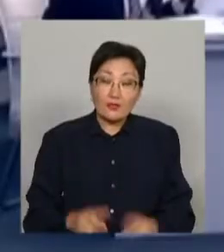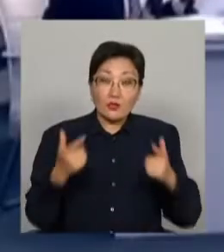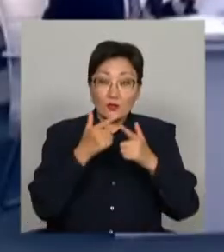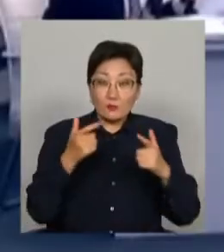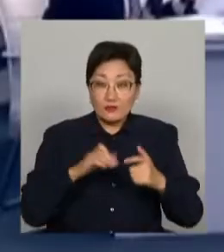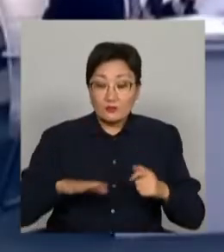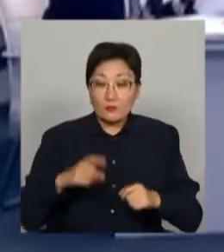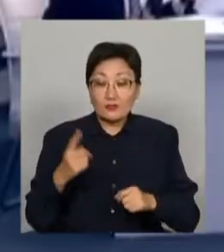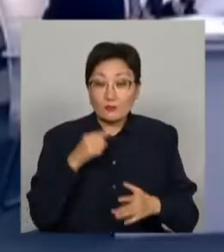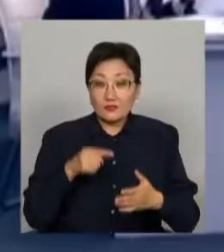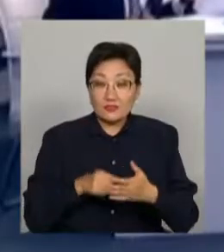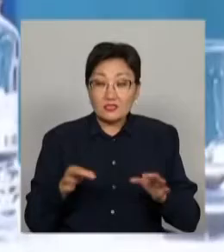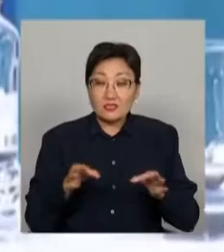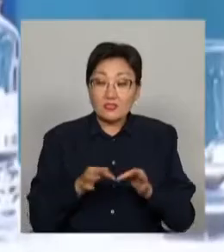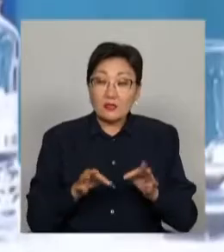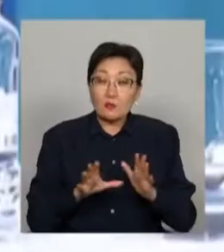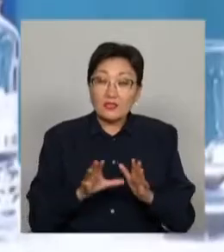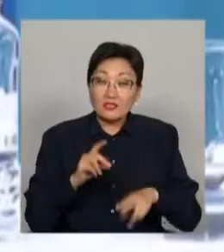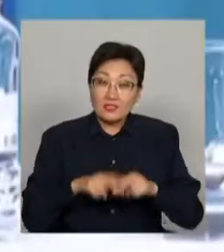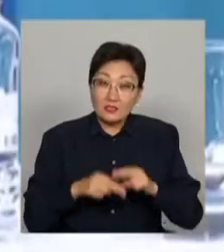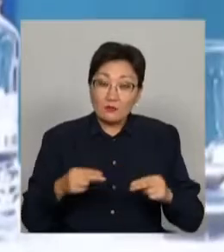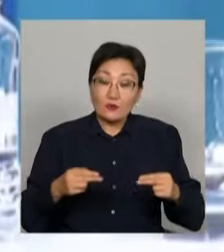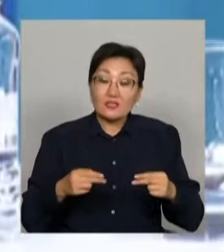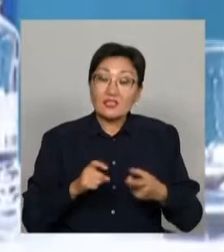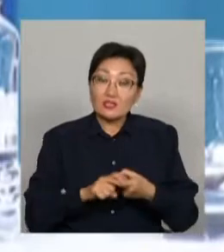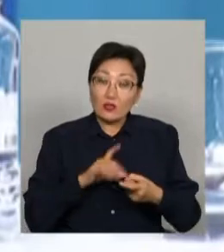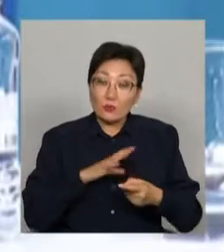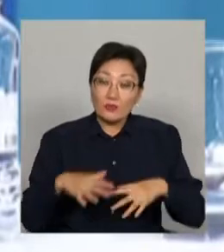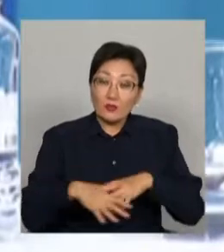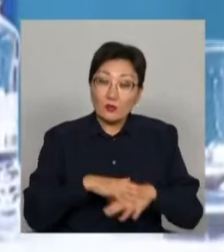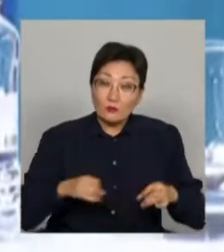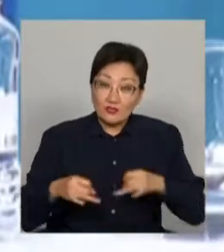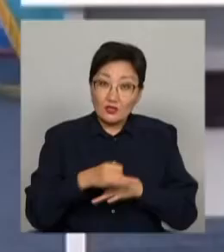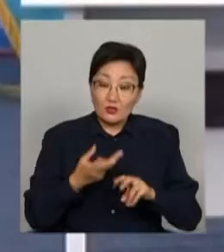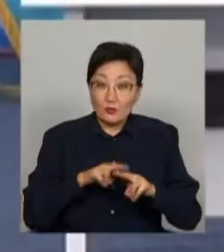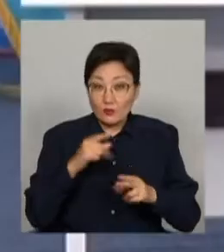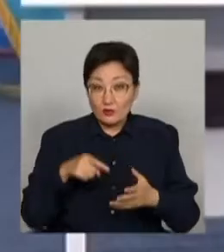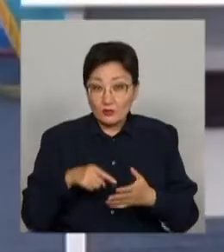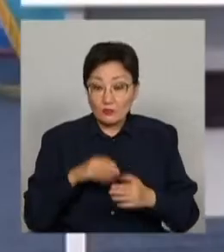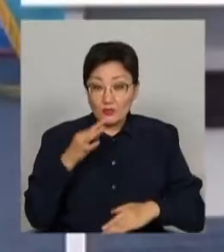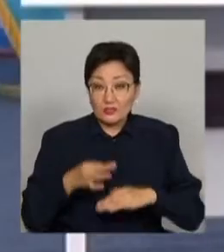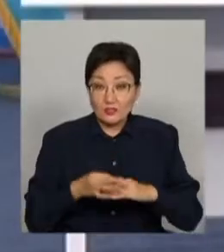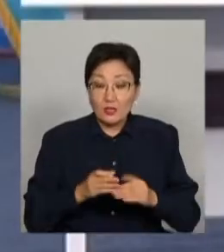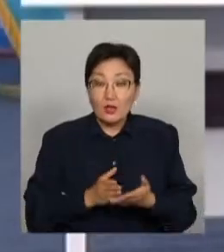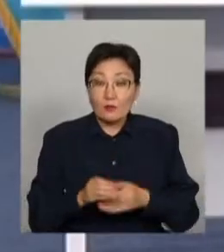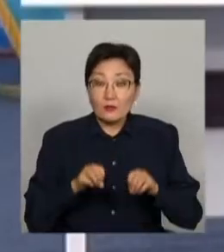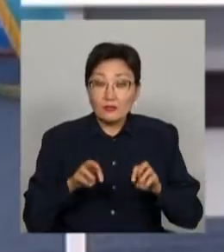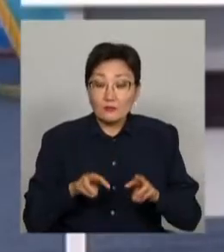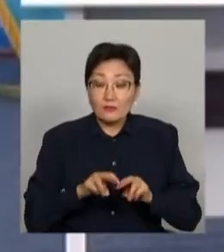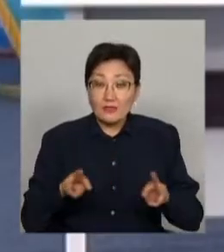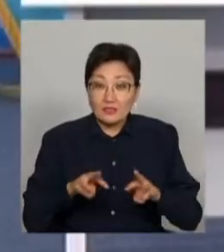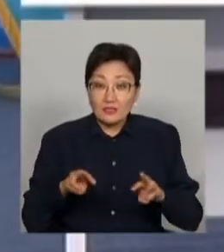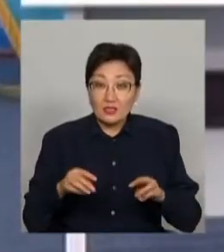Ақпараттық алаңдағы алғашқы сауал атом электр станциясын салуға қатысты болды. Қоғам талқысында жүрген бұл сұраққа жауапты сала министрі нүкте